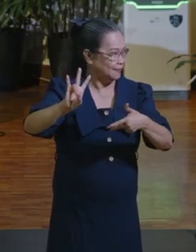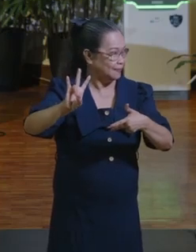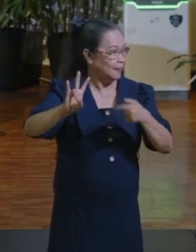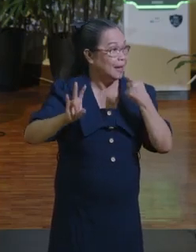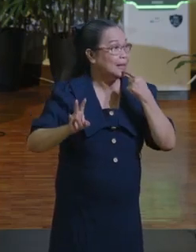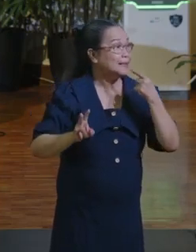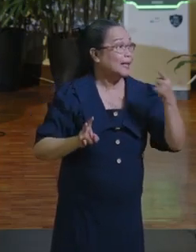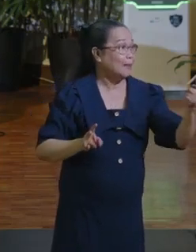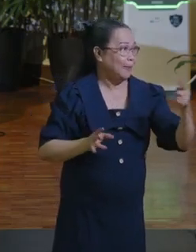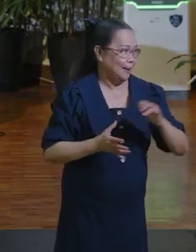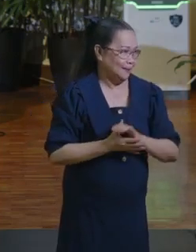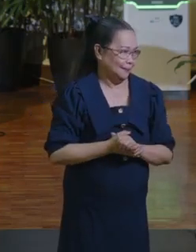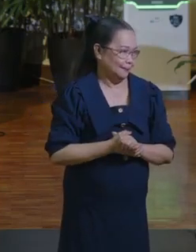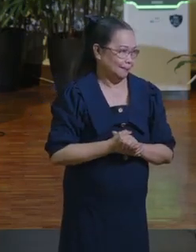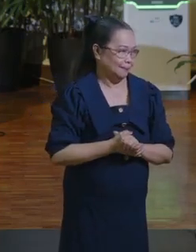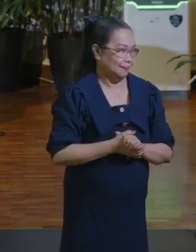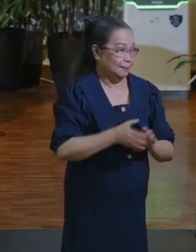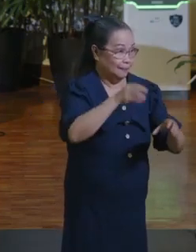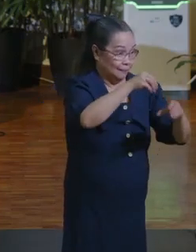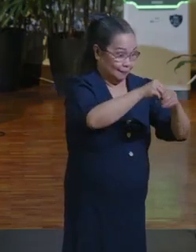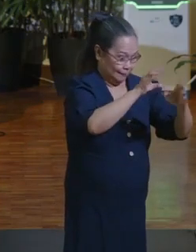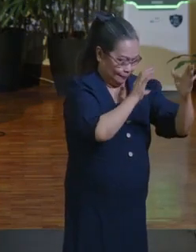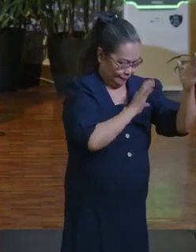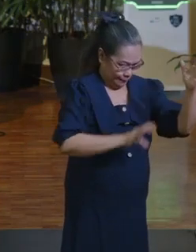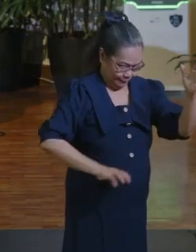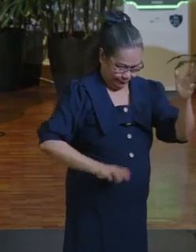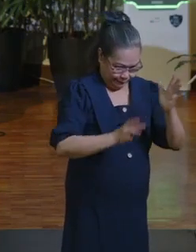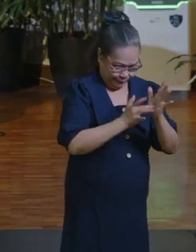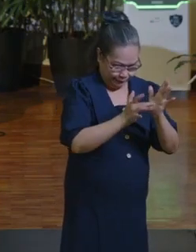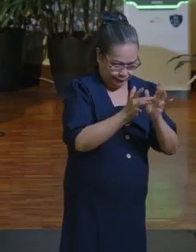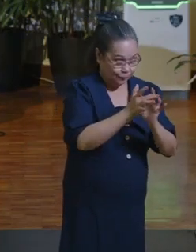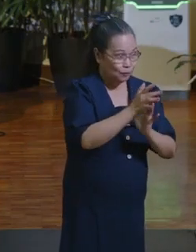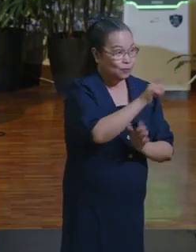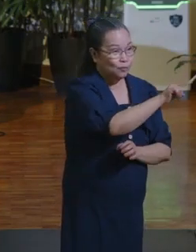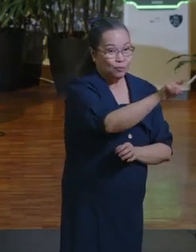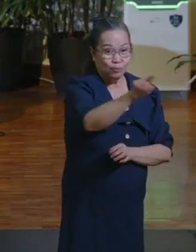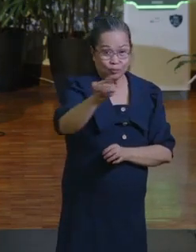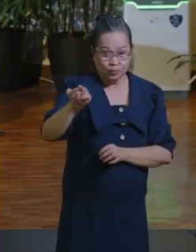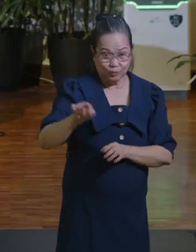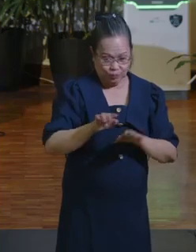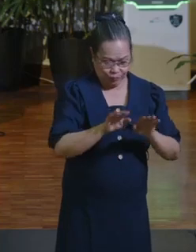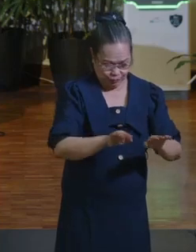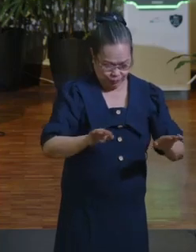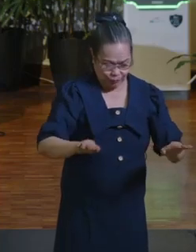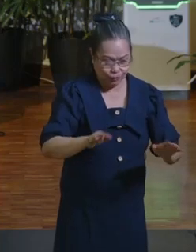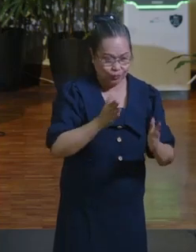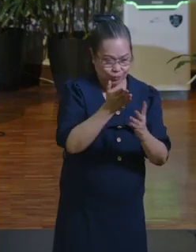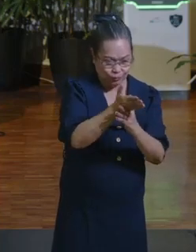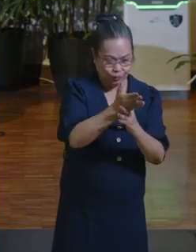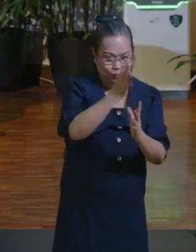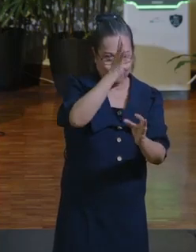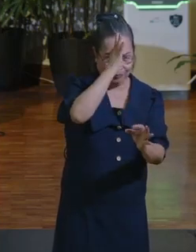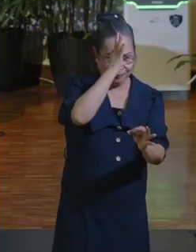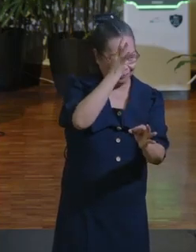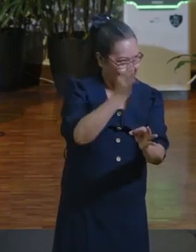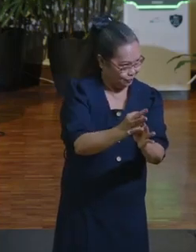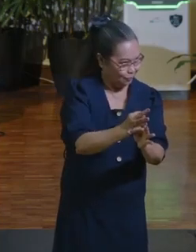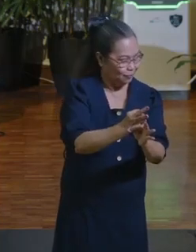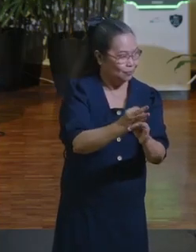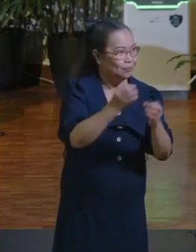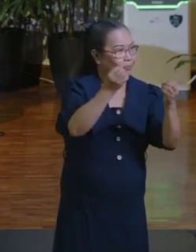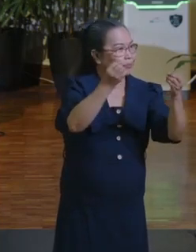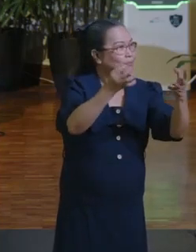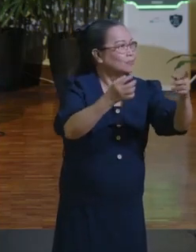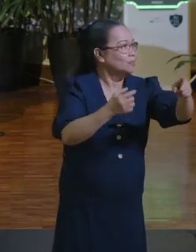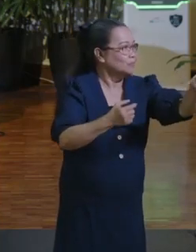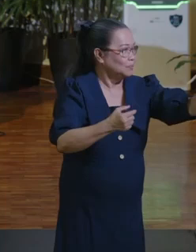sabi doon, for in Christ Jesus, you are all sons of God through faith. For as many of you